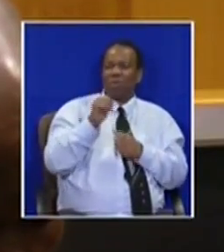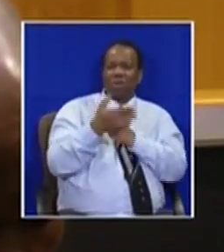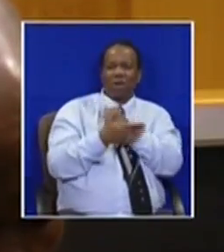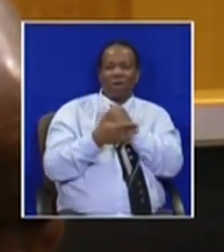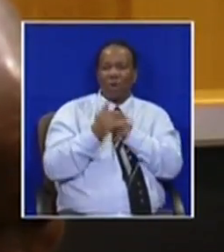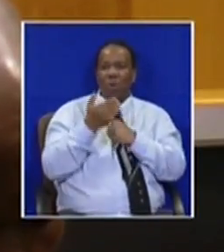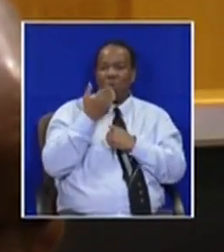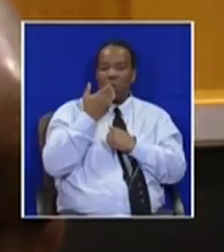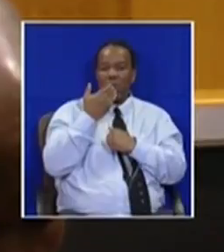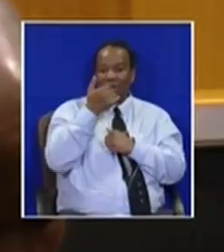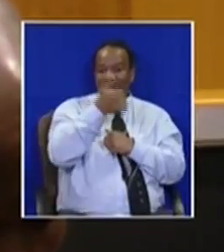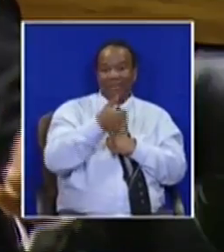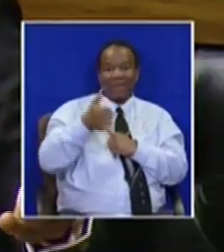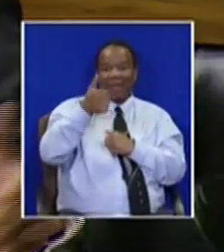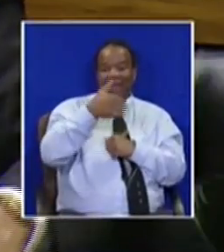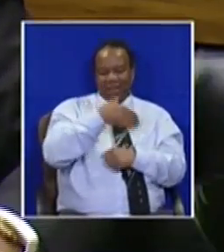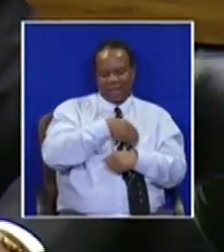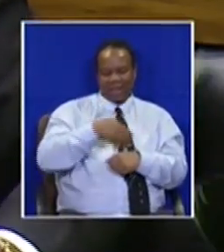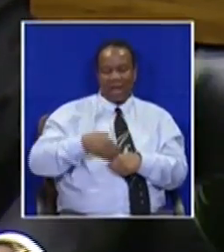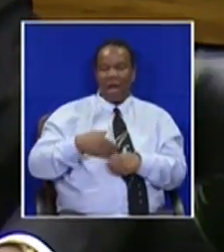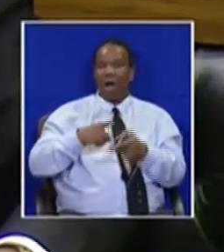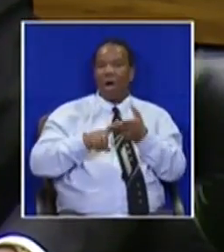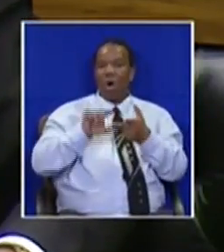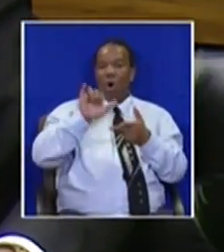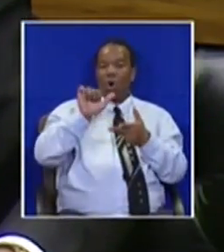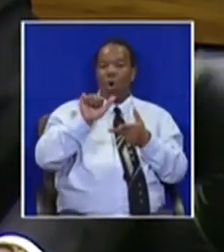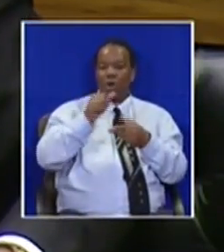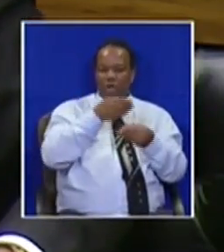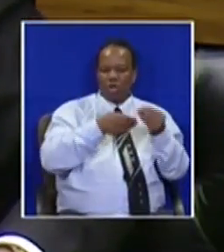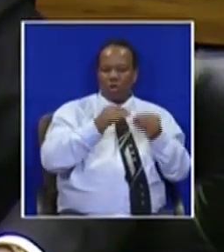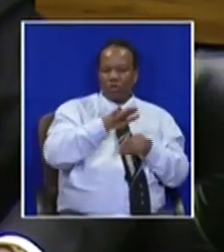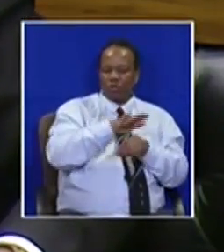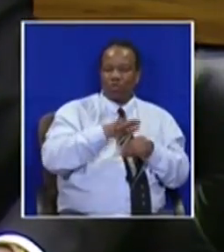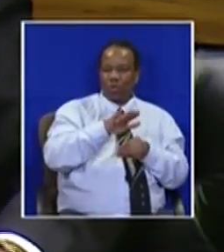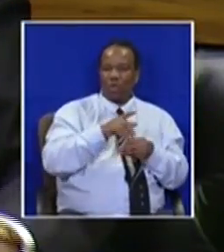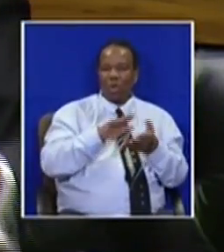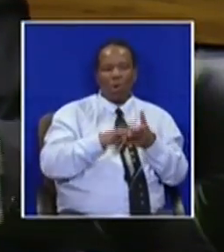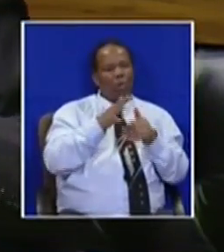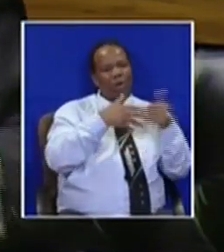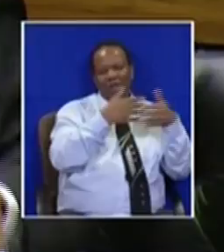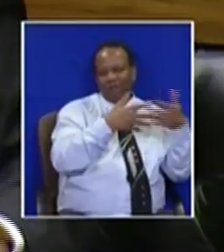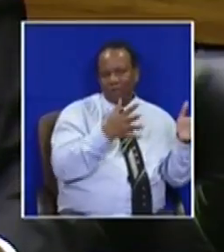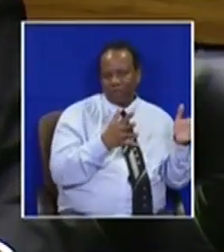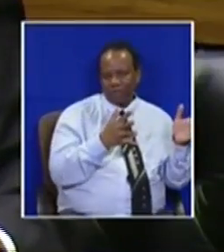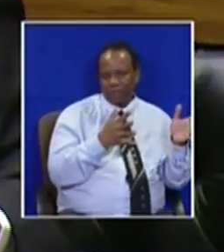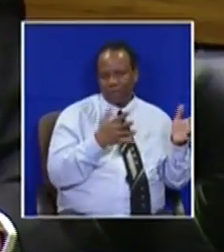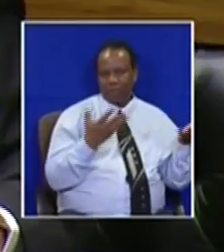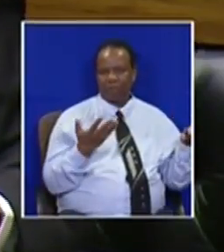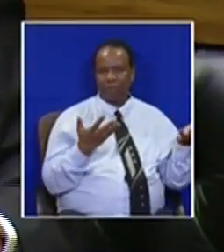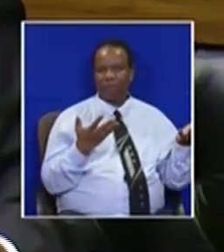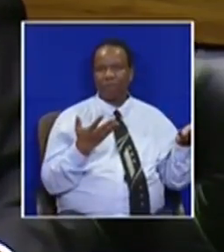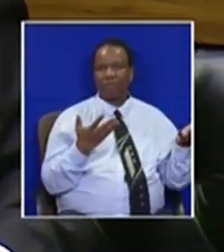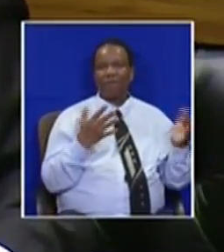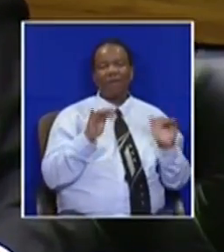leader, or is it because of the economic situation, or whatever? The manner in which you